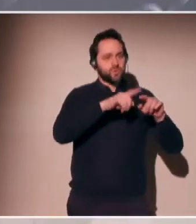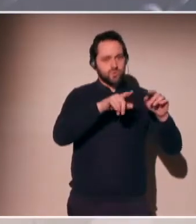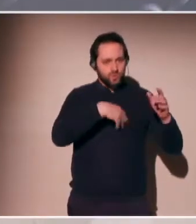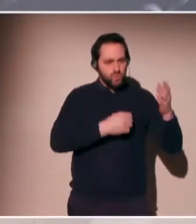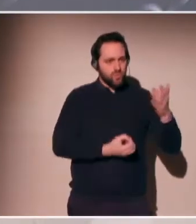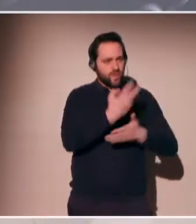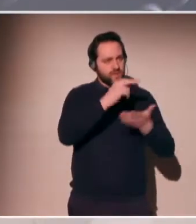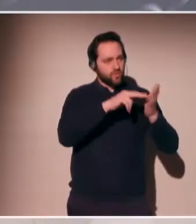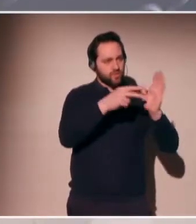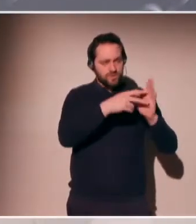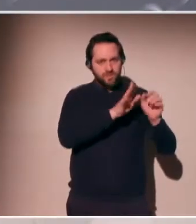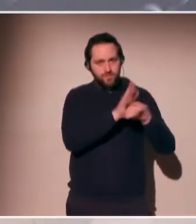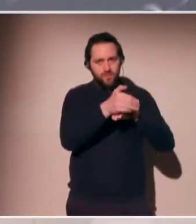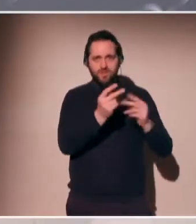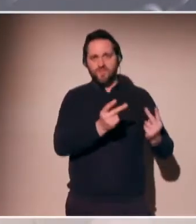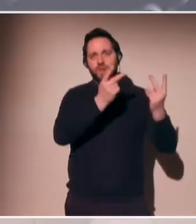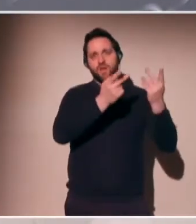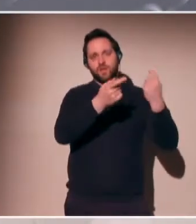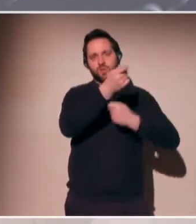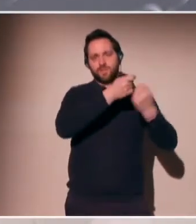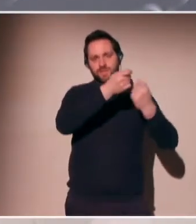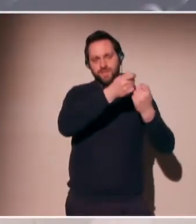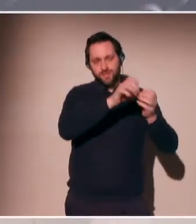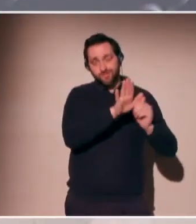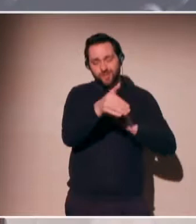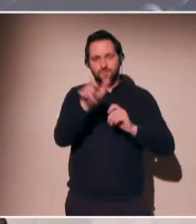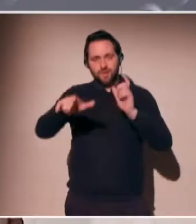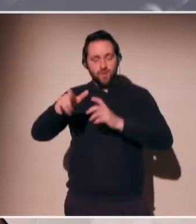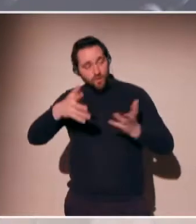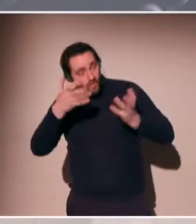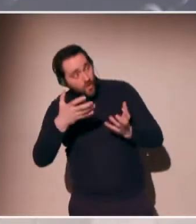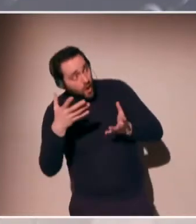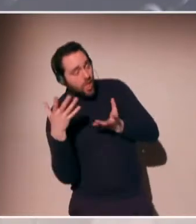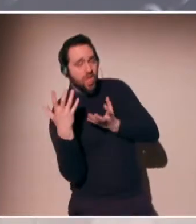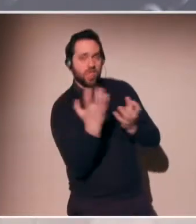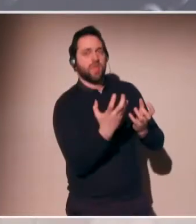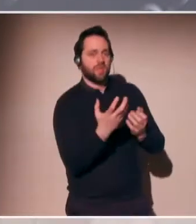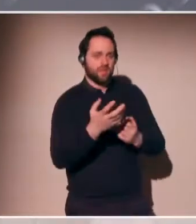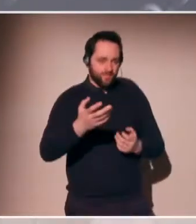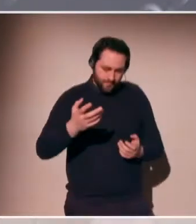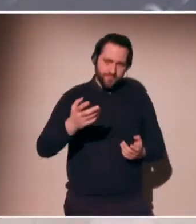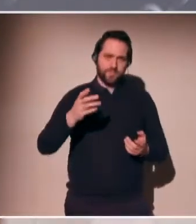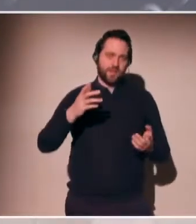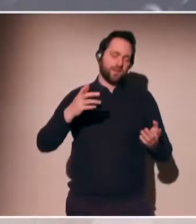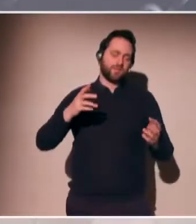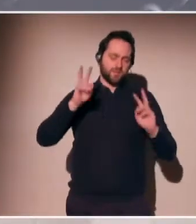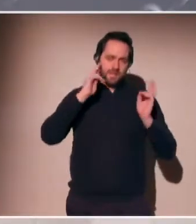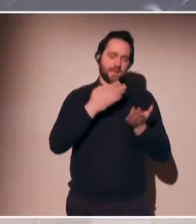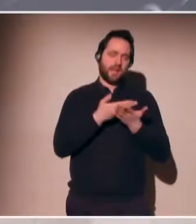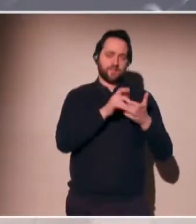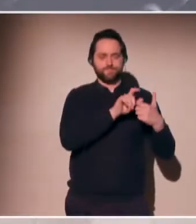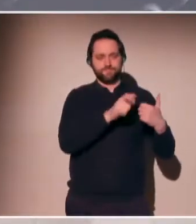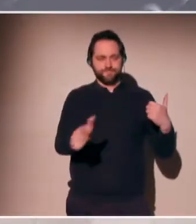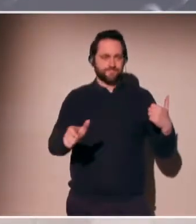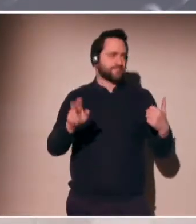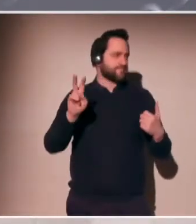dit, il y a évidemment un grand nombre de conséquences néfastes. Et là, on commence un débat auquel participent énormément